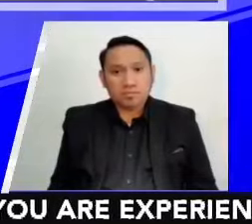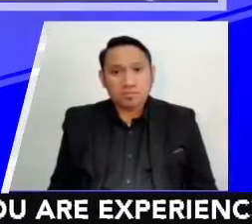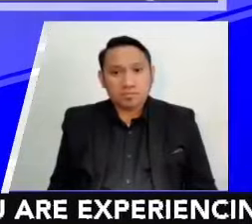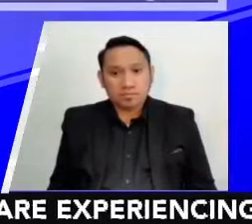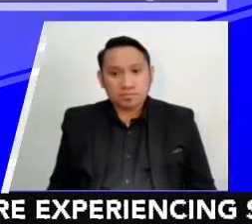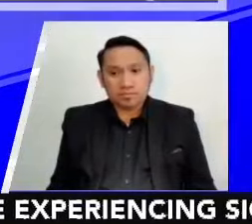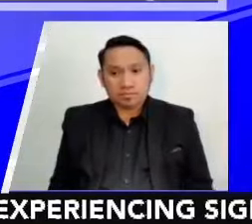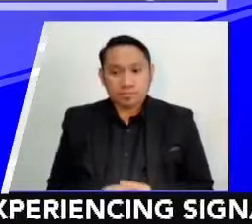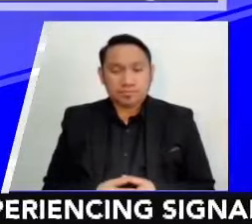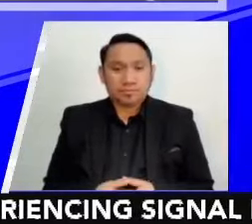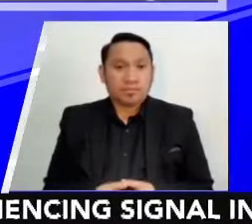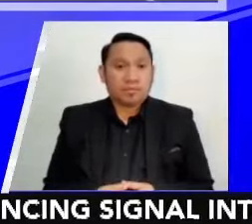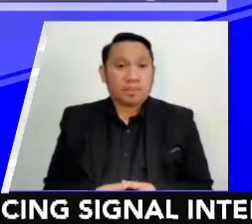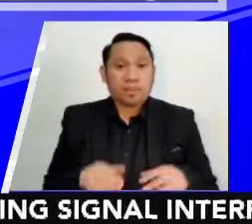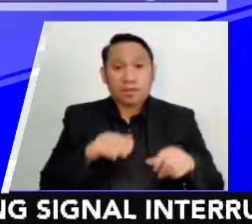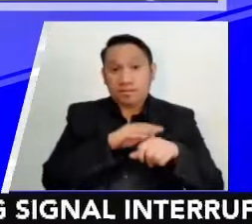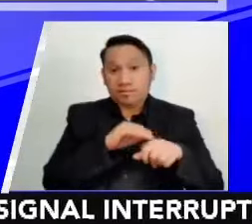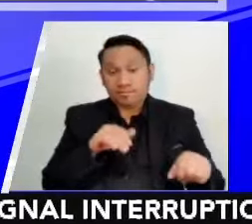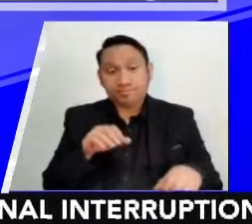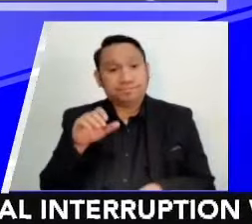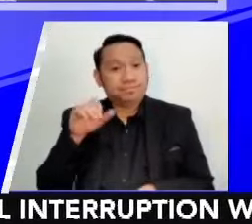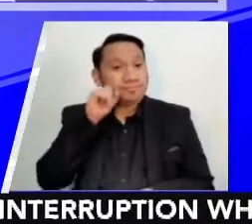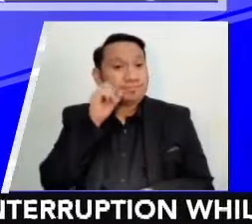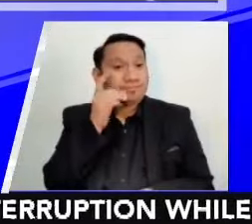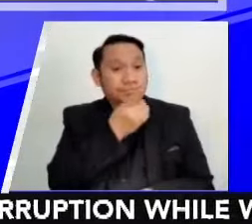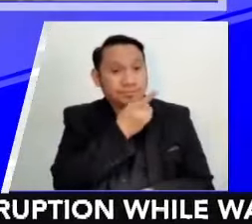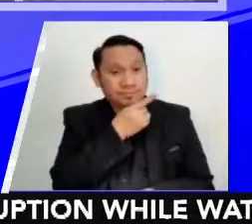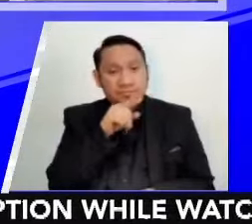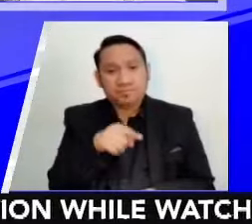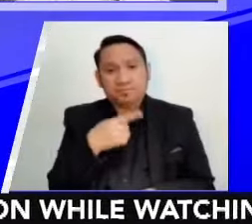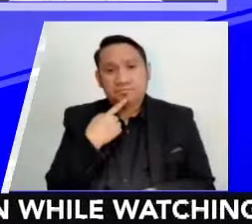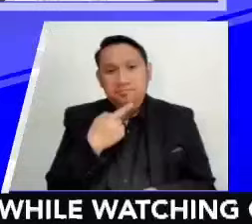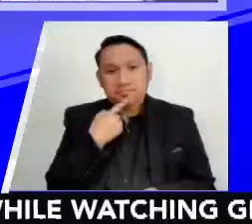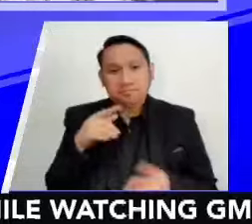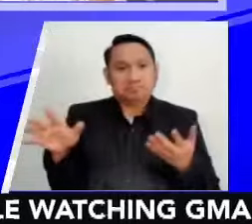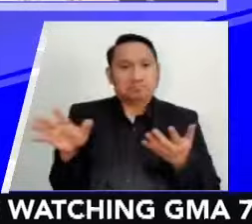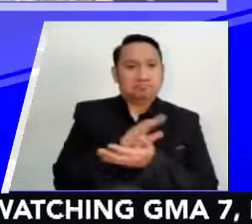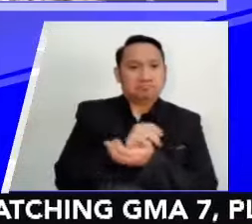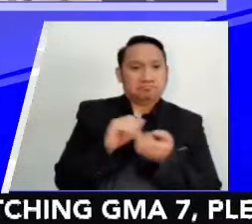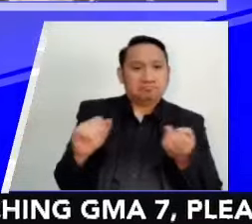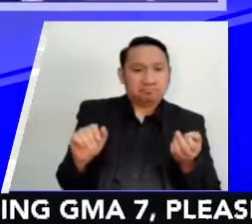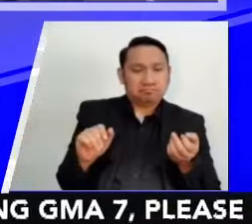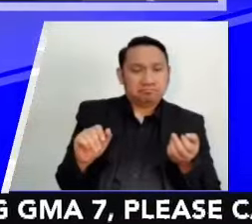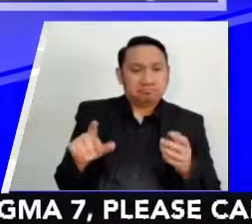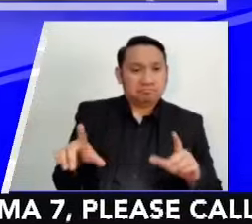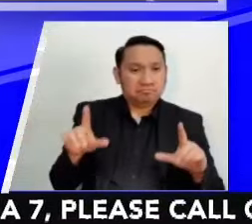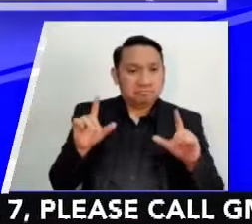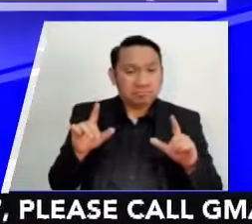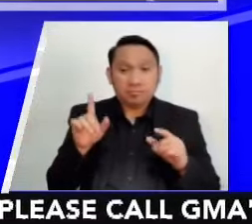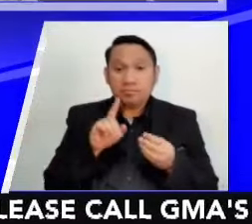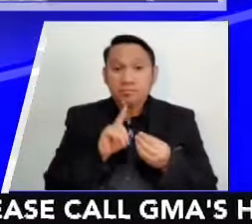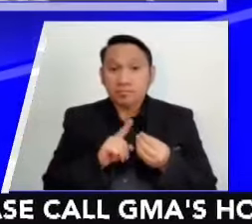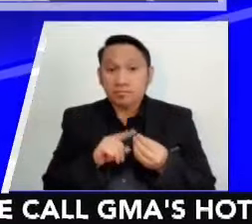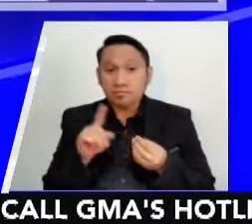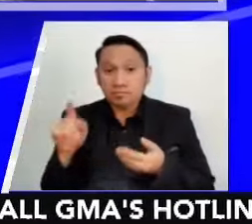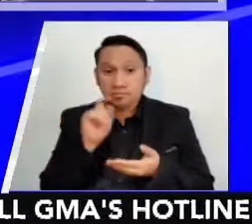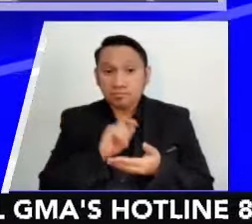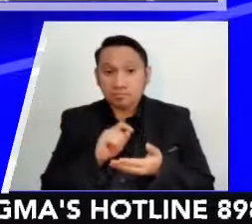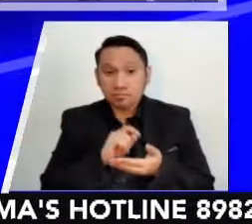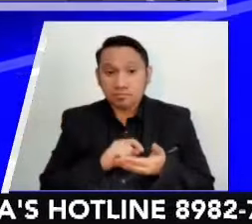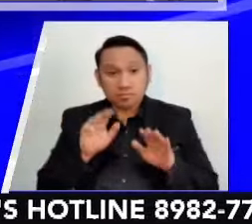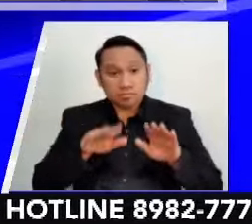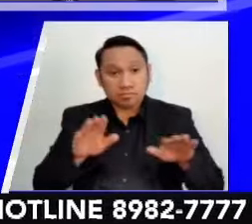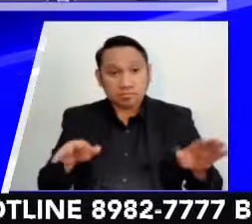Inawag ni Vice President Sara Duterte na paninirang puri ang mga aligasyong plagiarism kaugnay sa sinulat niyang children's book na isang